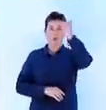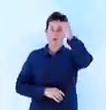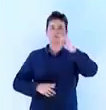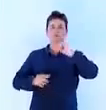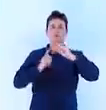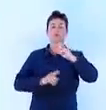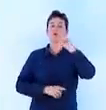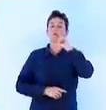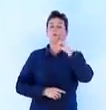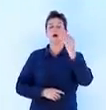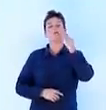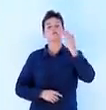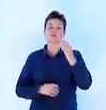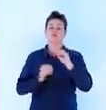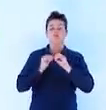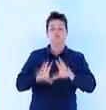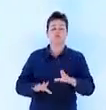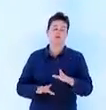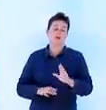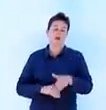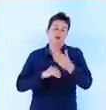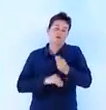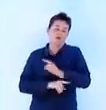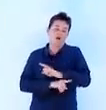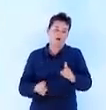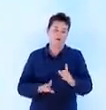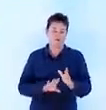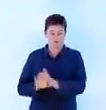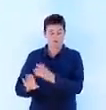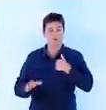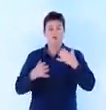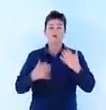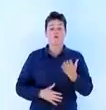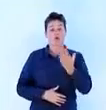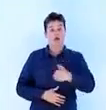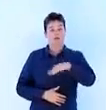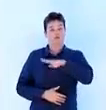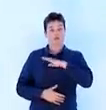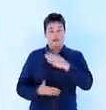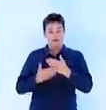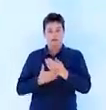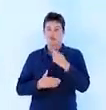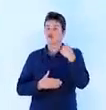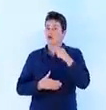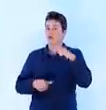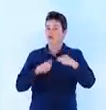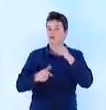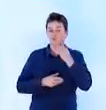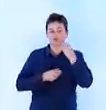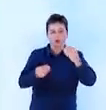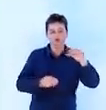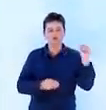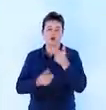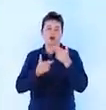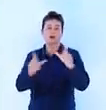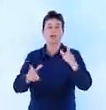laxisme ne rend pas service aux enfants. Nous voulons la responsabilité qui est la condition et la liberté de chacun parce qu'il n'y a pas de